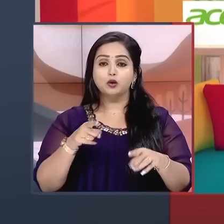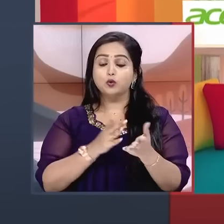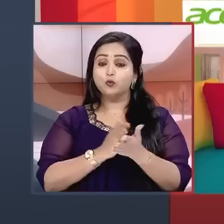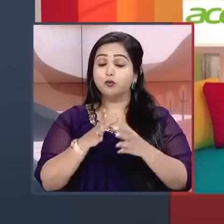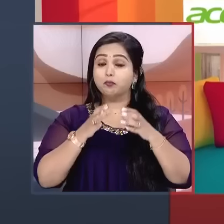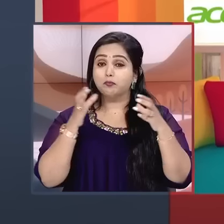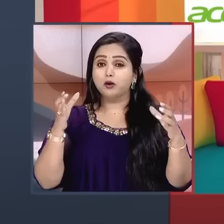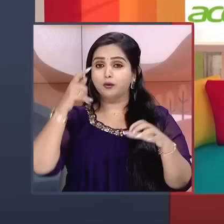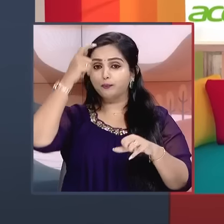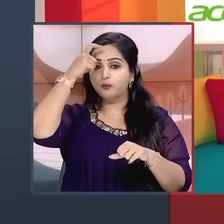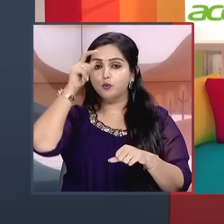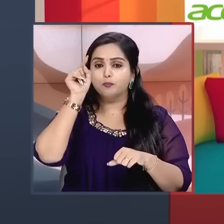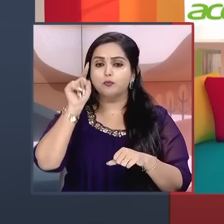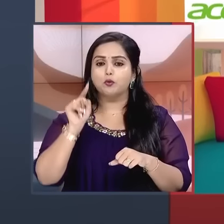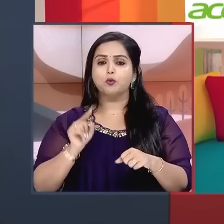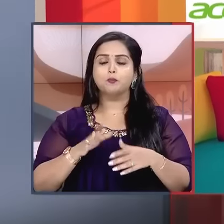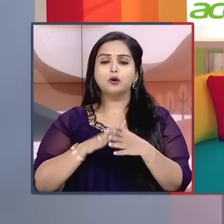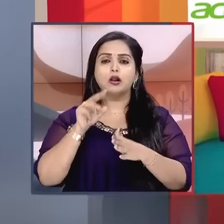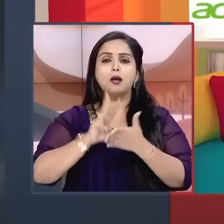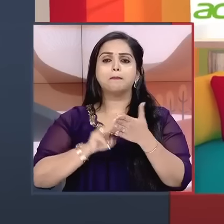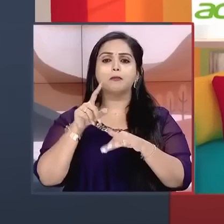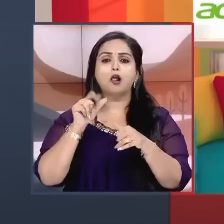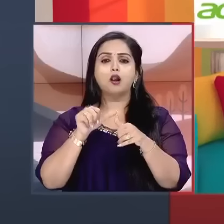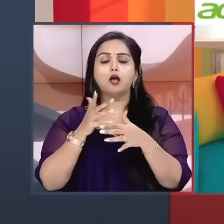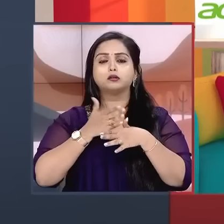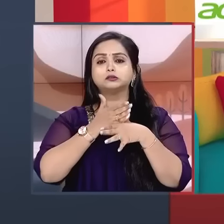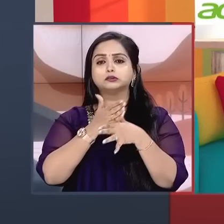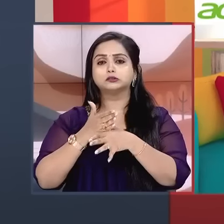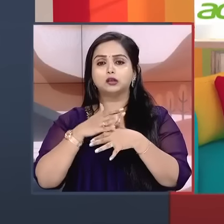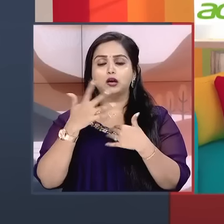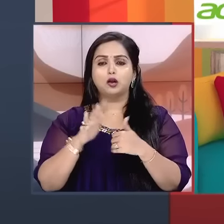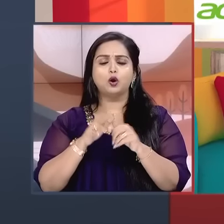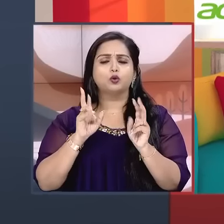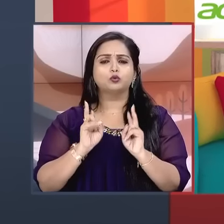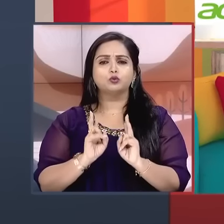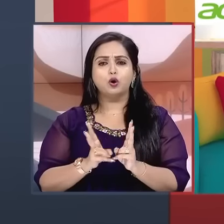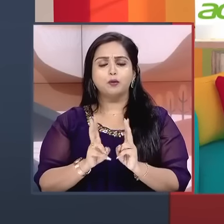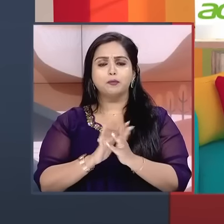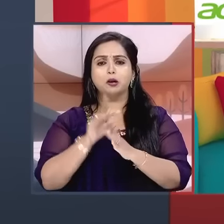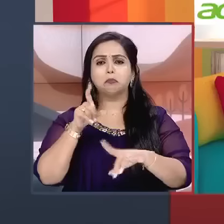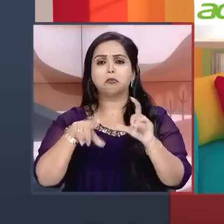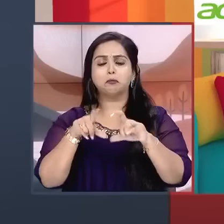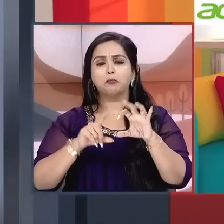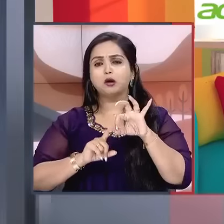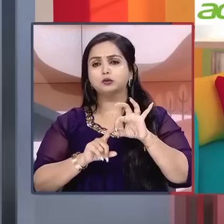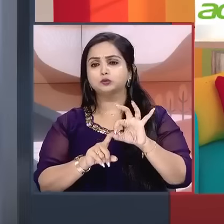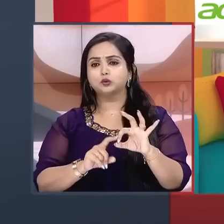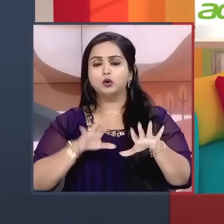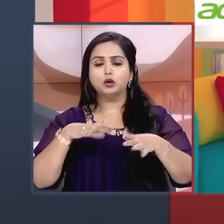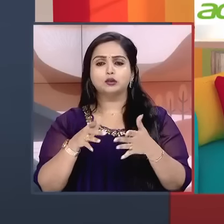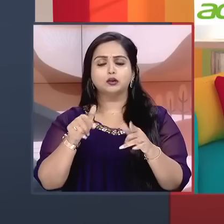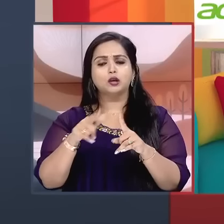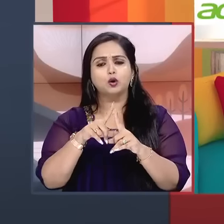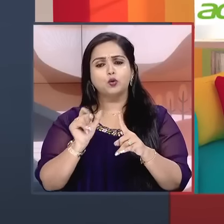വലിയ ആരോപണങ്ങൾ ഭരണപക്ഷത്ത് നിന്നുള്ള ഒരു MLA ഇക്കാര്യങ്ങളൊക്കെ മുന്നിലേക്ക് വെക്കുമ്പോൾ സ്വാഭാവികമായിട്ടും ജനങ്ങൾ ചോദിച്ചു പോകും, ഇങ്ങനെയൊക്കെ